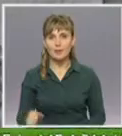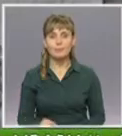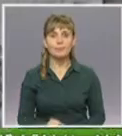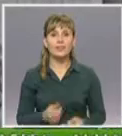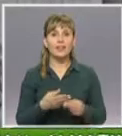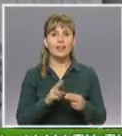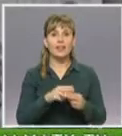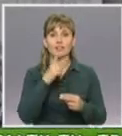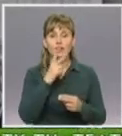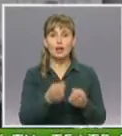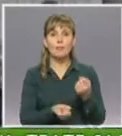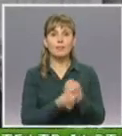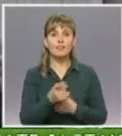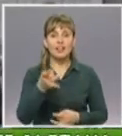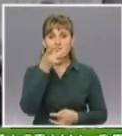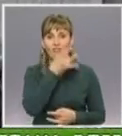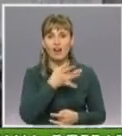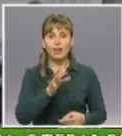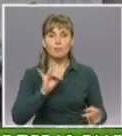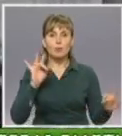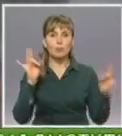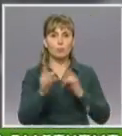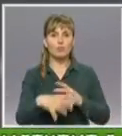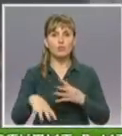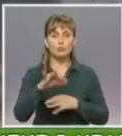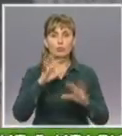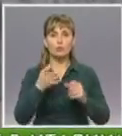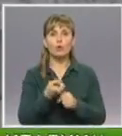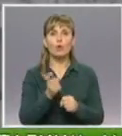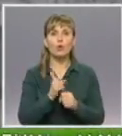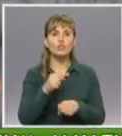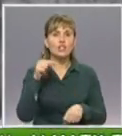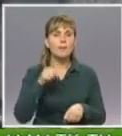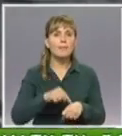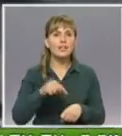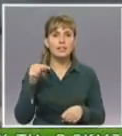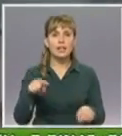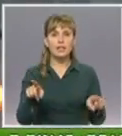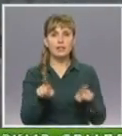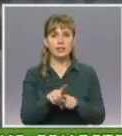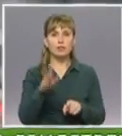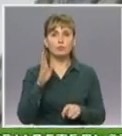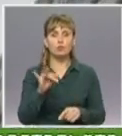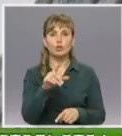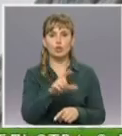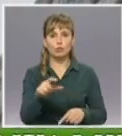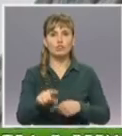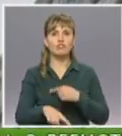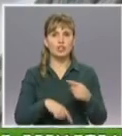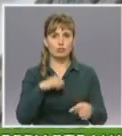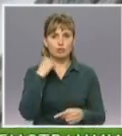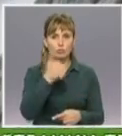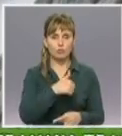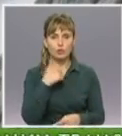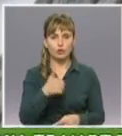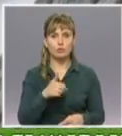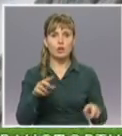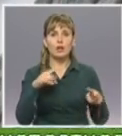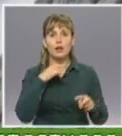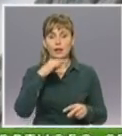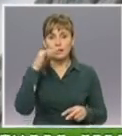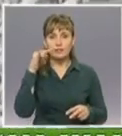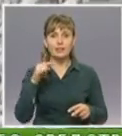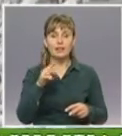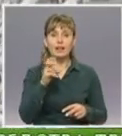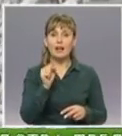Данный вид появился в Африке и стал популярным по всему миру. Они очень эмоциональные, такими же будут и люди в следующем году. Коза символизирует